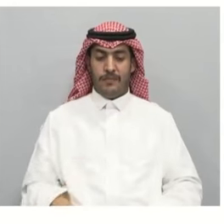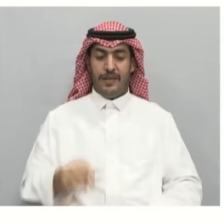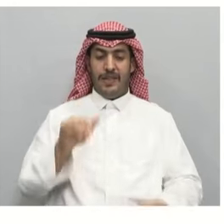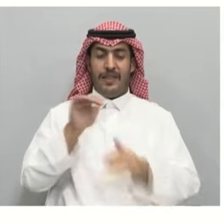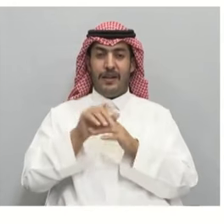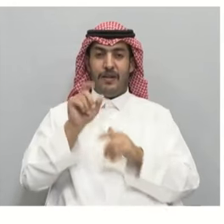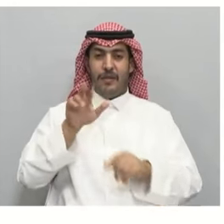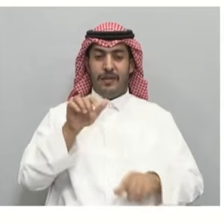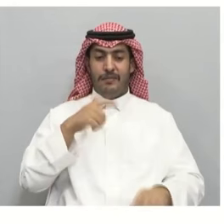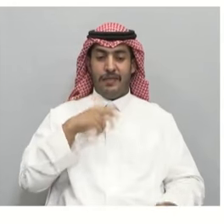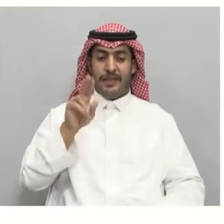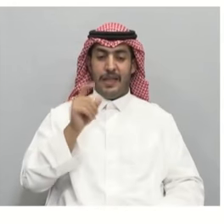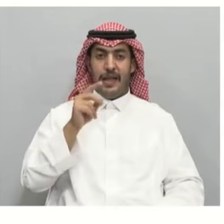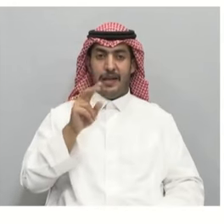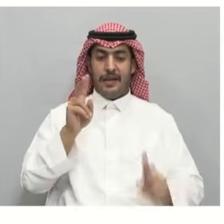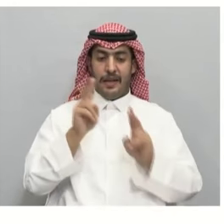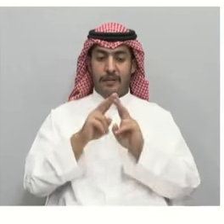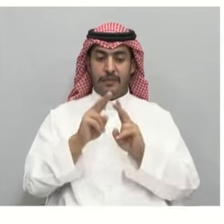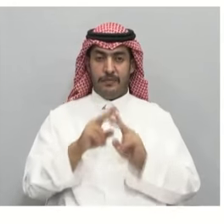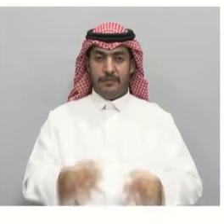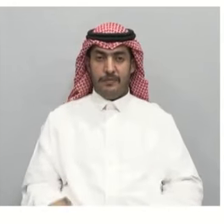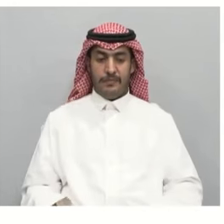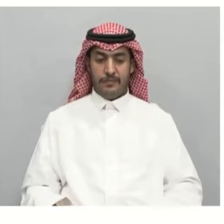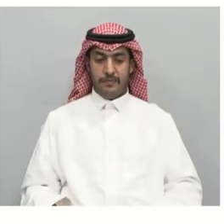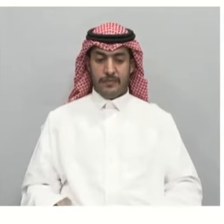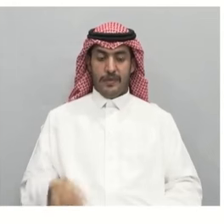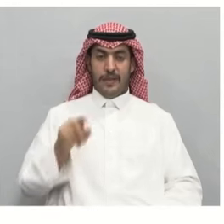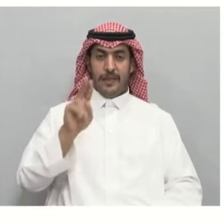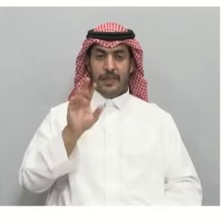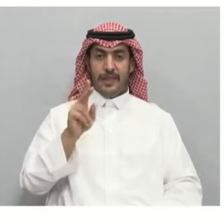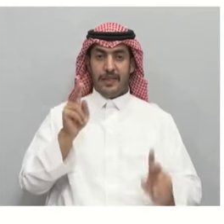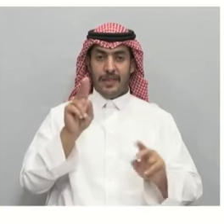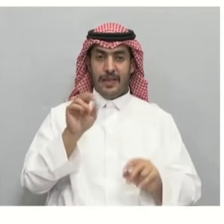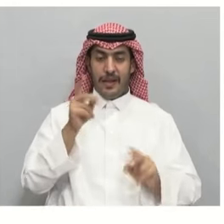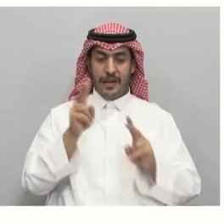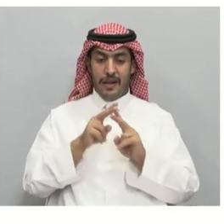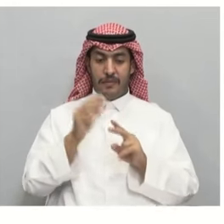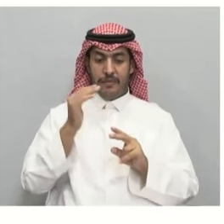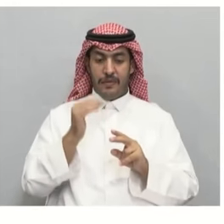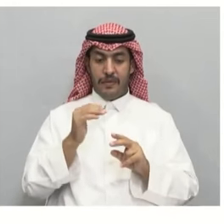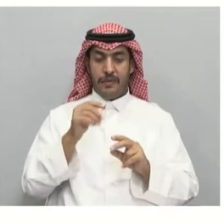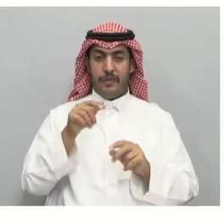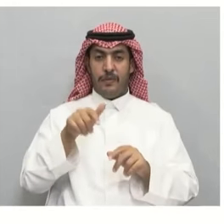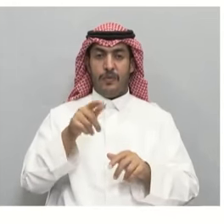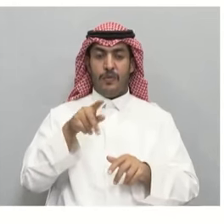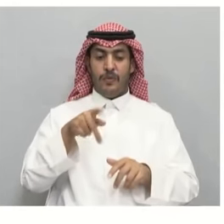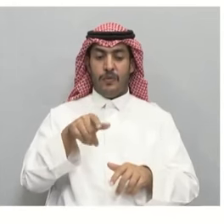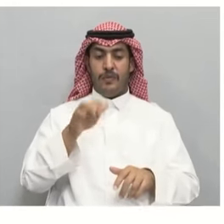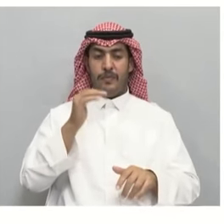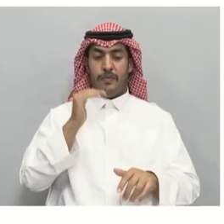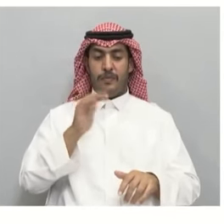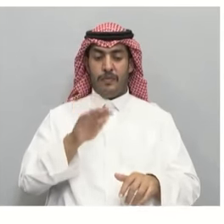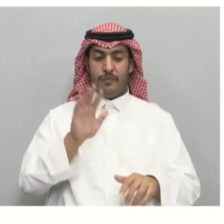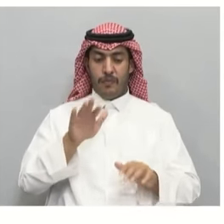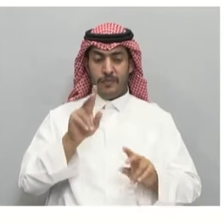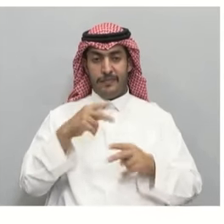الدرس الاول اللي هو درس التيار الكهربائي انه التيار في الدائره الكهربائيه التيار في الدائره الكهربائيه موجود عندك